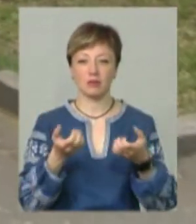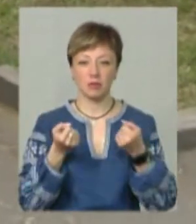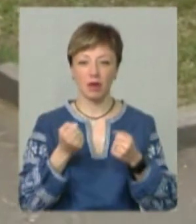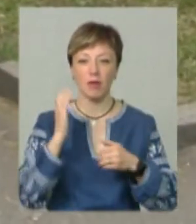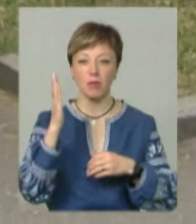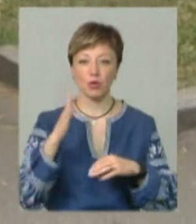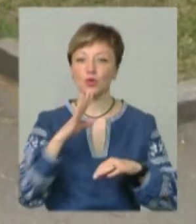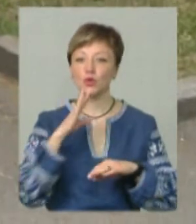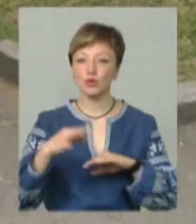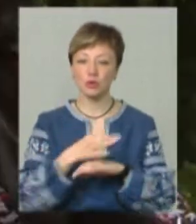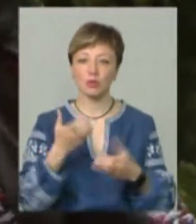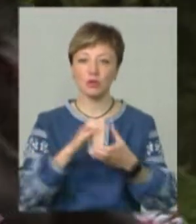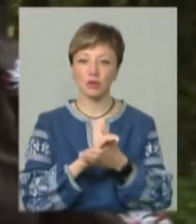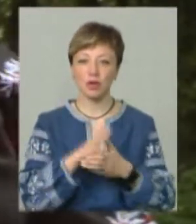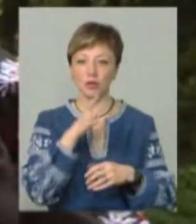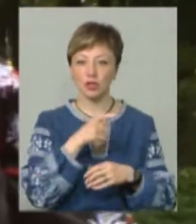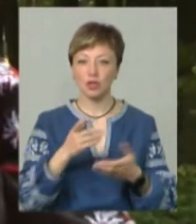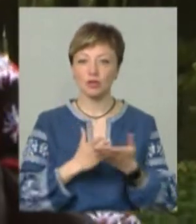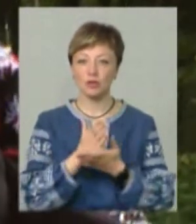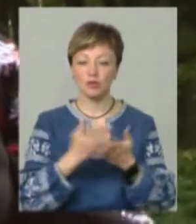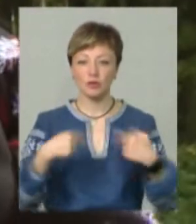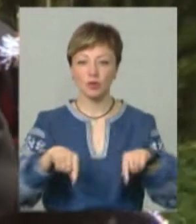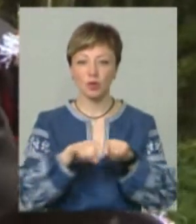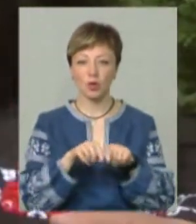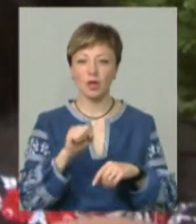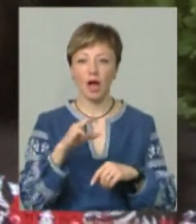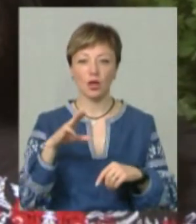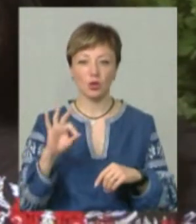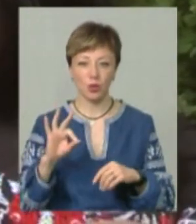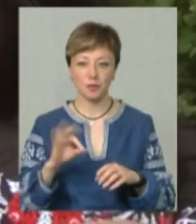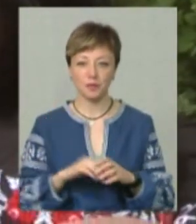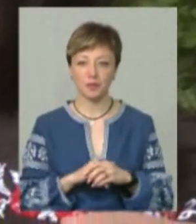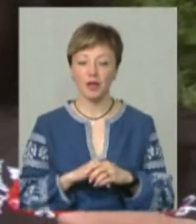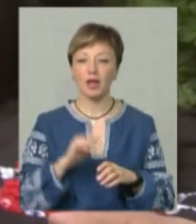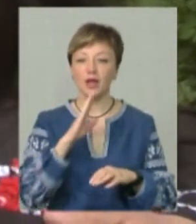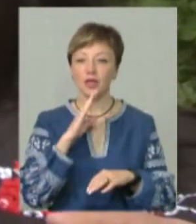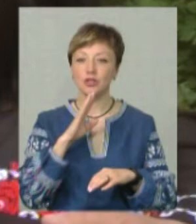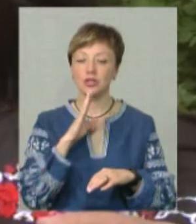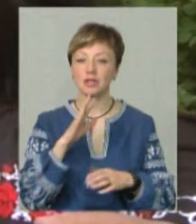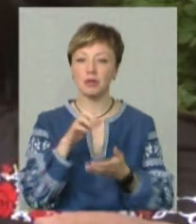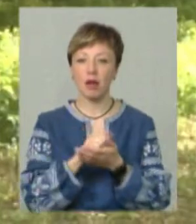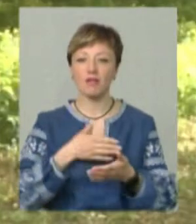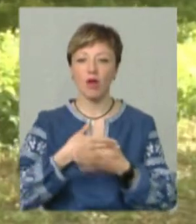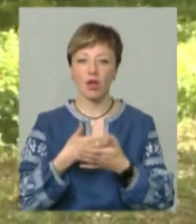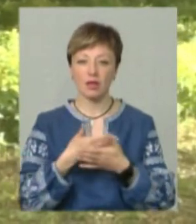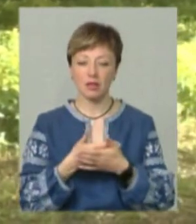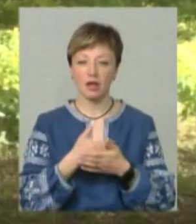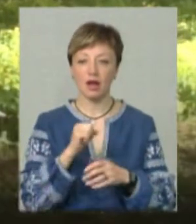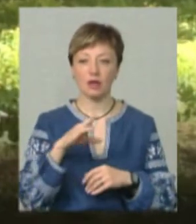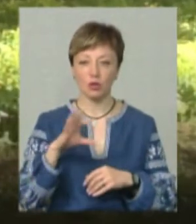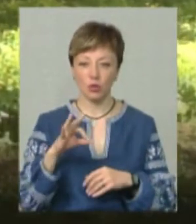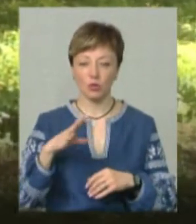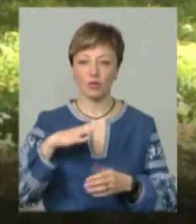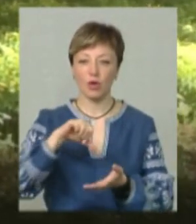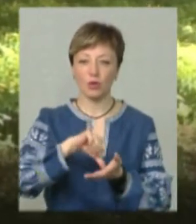майбутньою дружиною познайомилися під час служби в зоні проведення тоді антитерористичної операції. Жінка займалася волонтерством. АТО